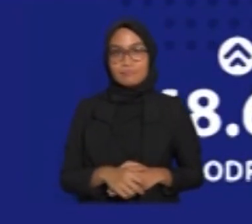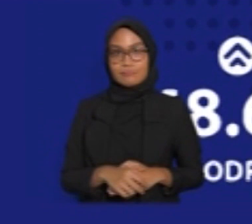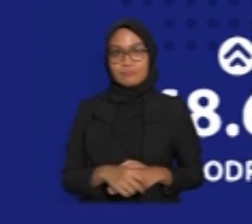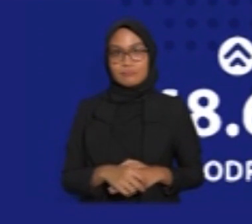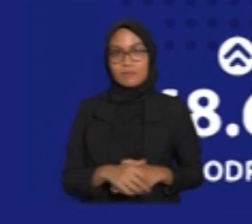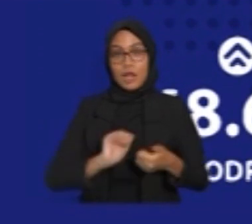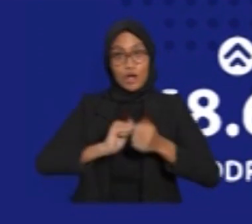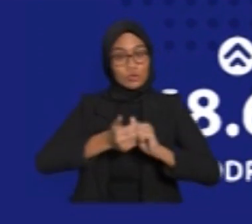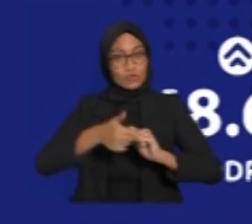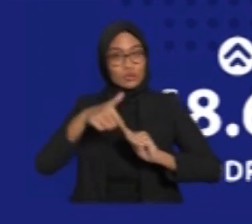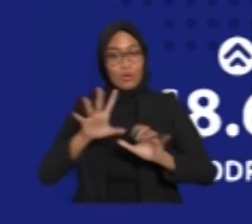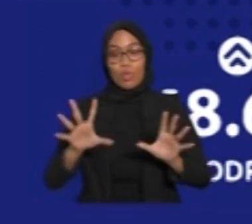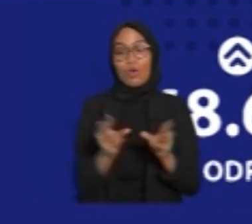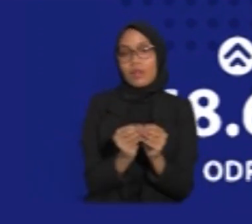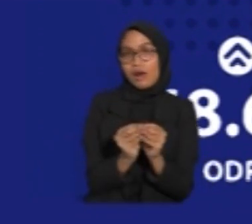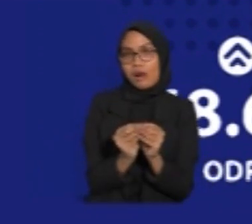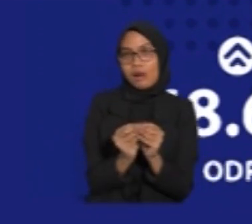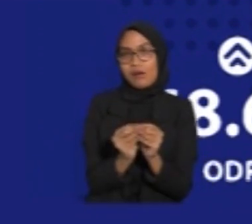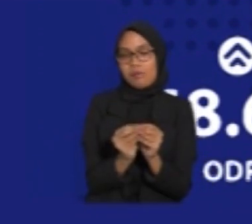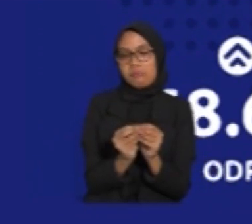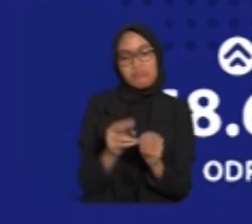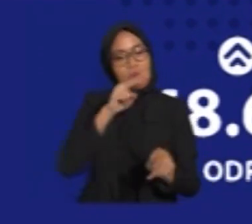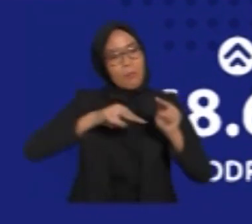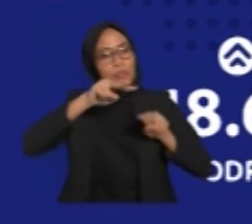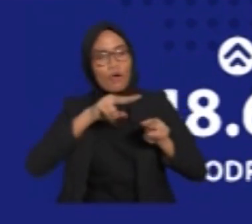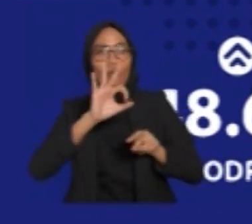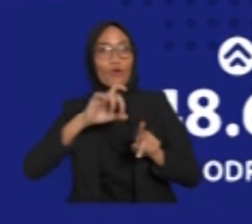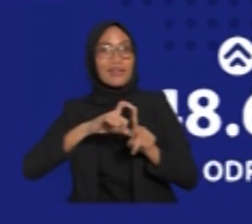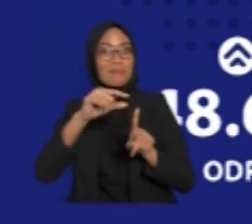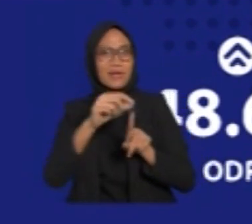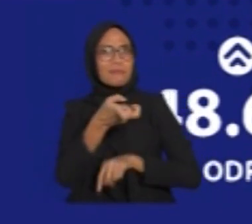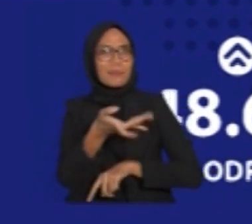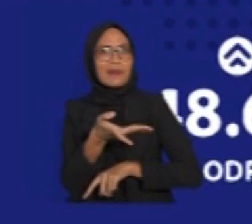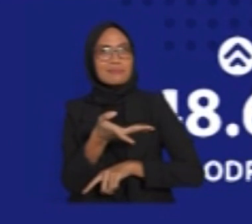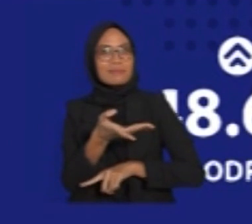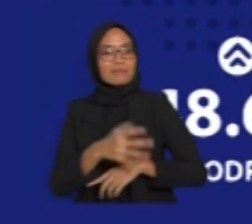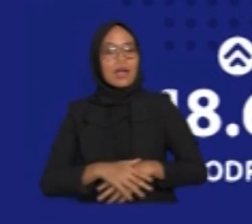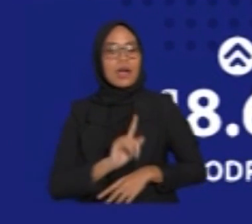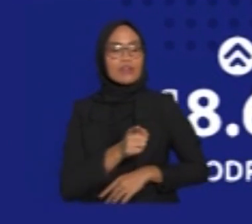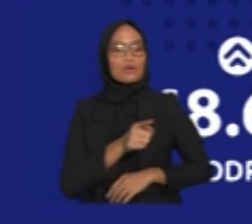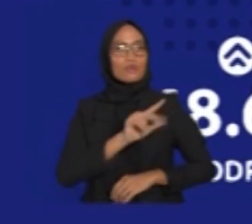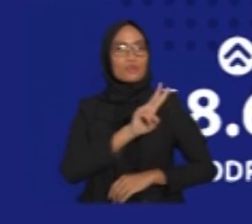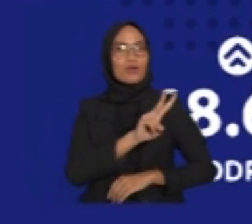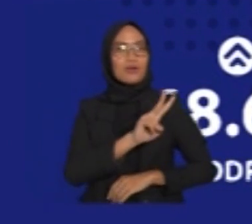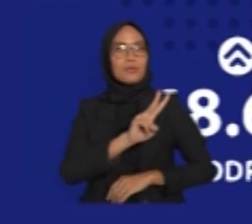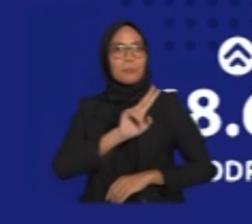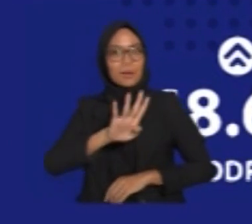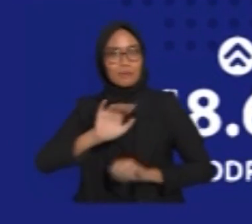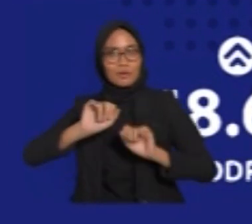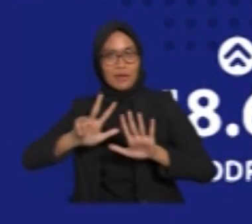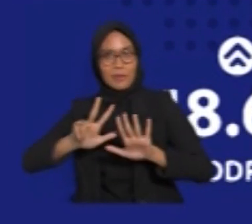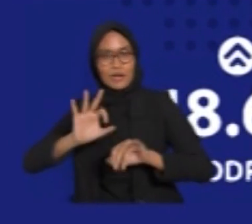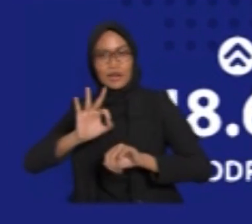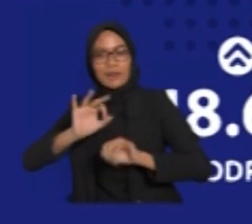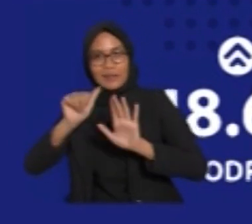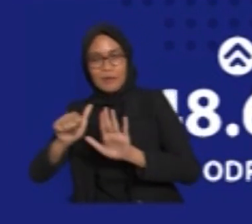Hai kasus yang akumulasi yang dipantau untuk odp sebanyak 240